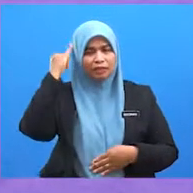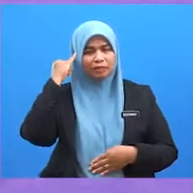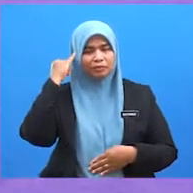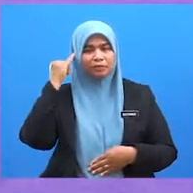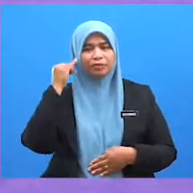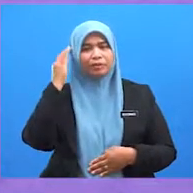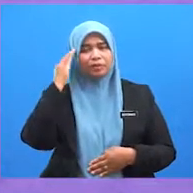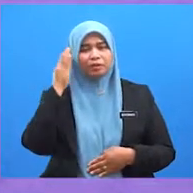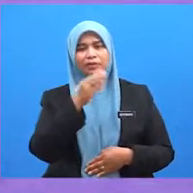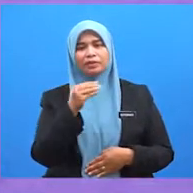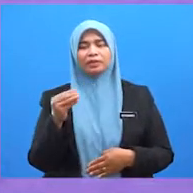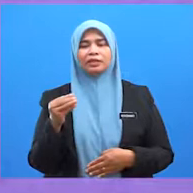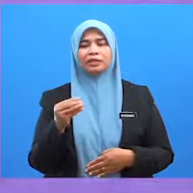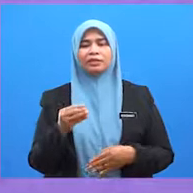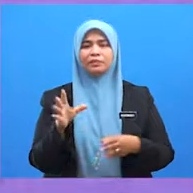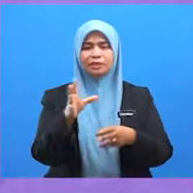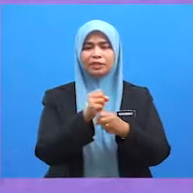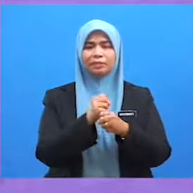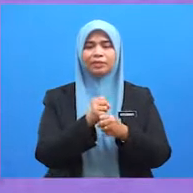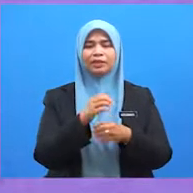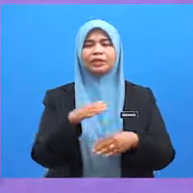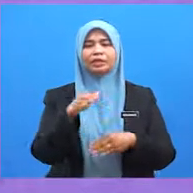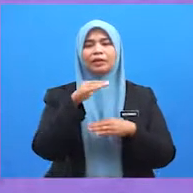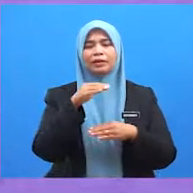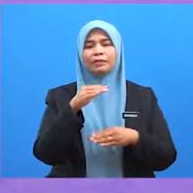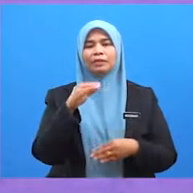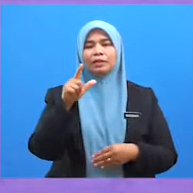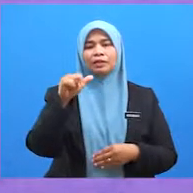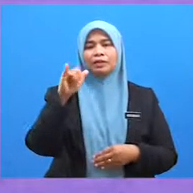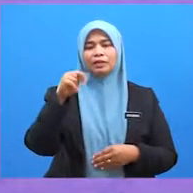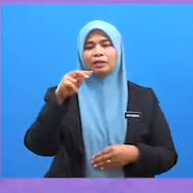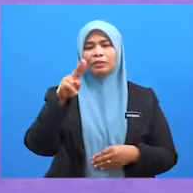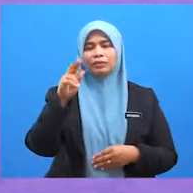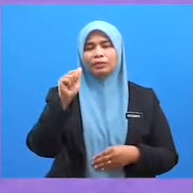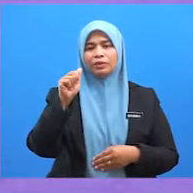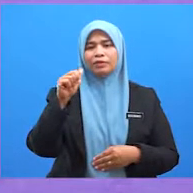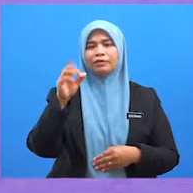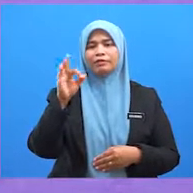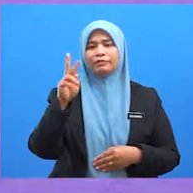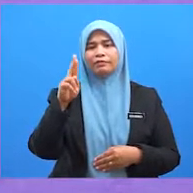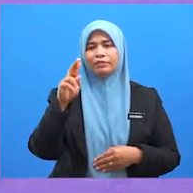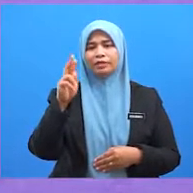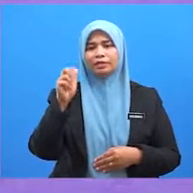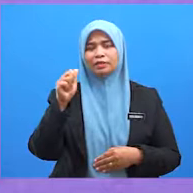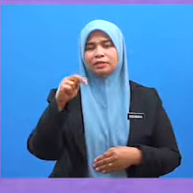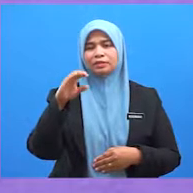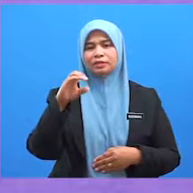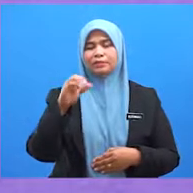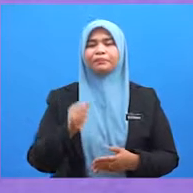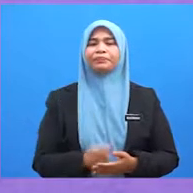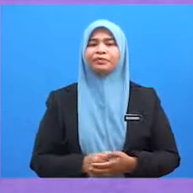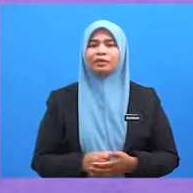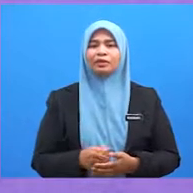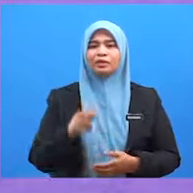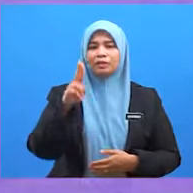pengetahuan, malah mencapai tahap lingua franca. Ulama-ulama tempatan seperti